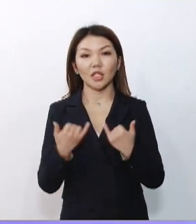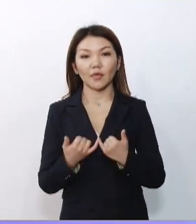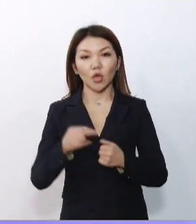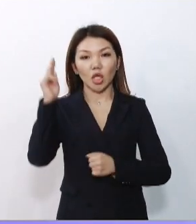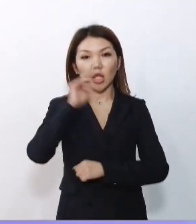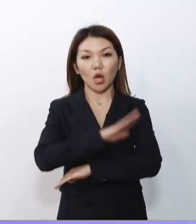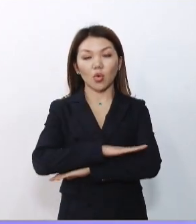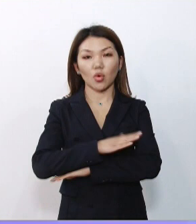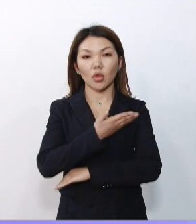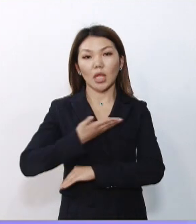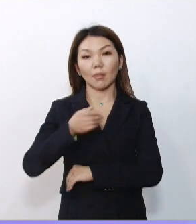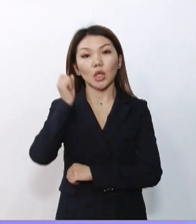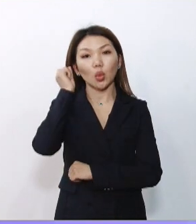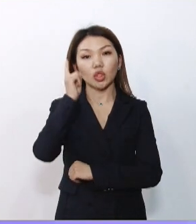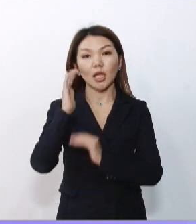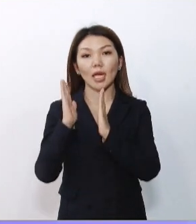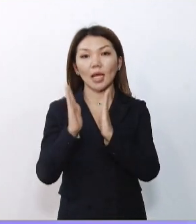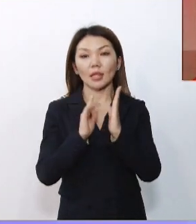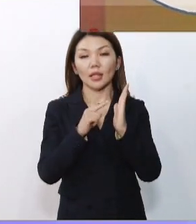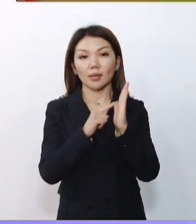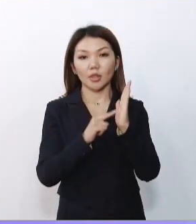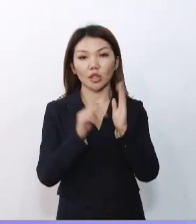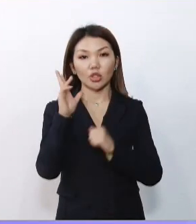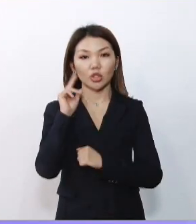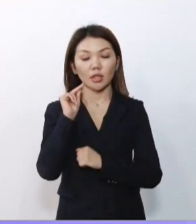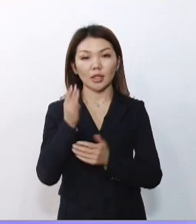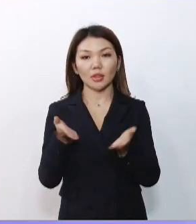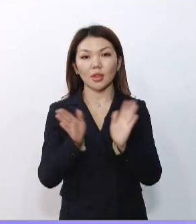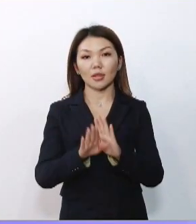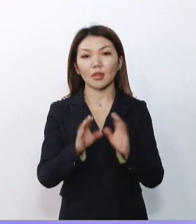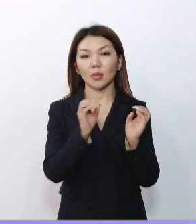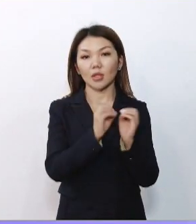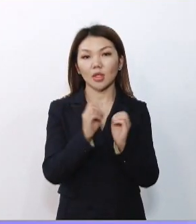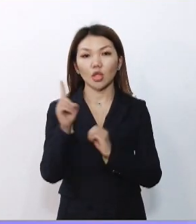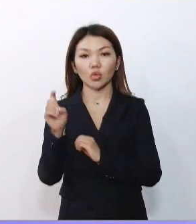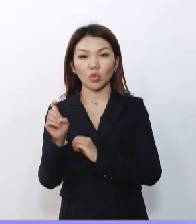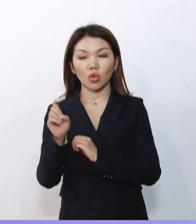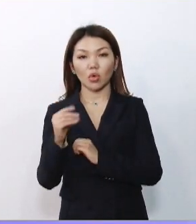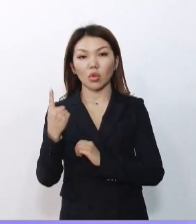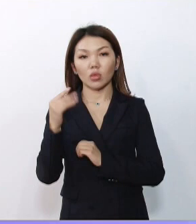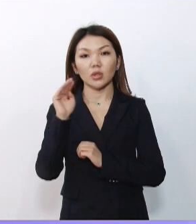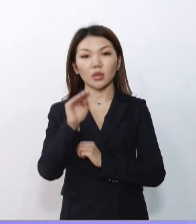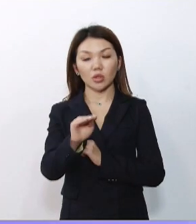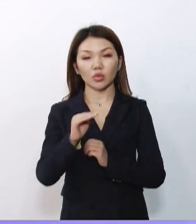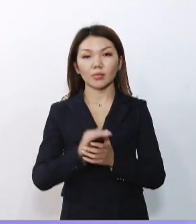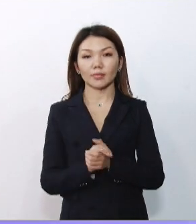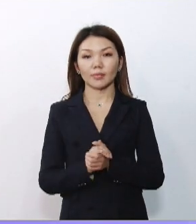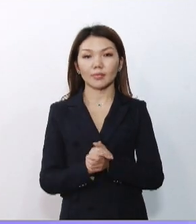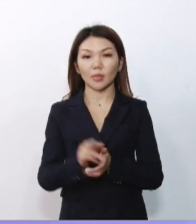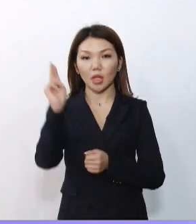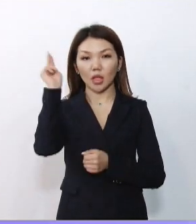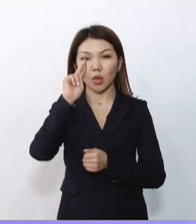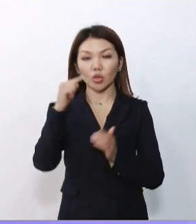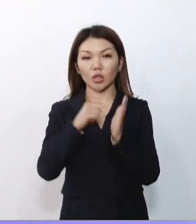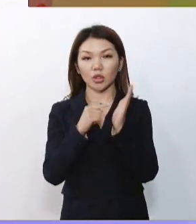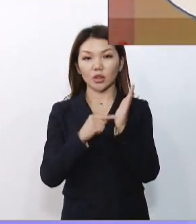на уроке узнали алгоритм деления числа с остатком на 10, 100, 1000.